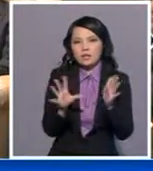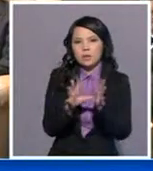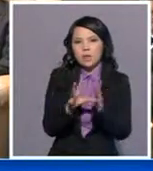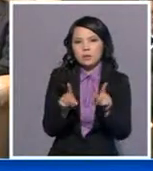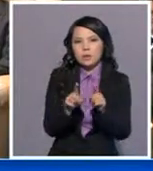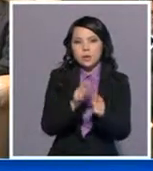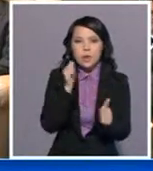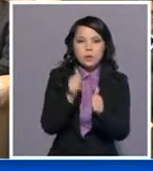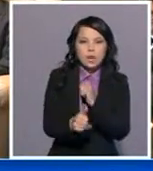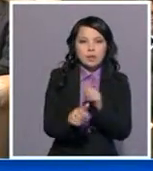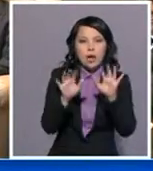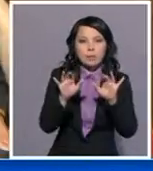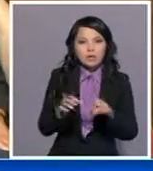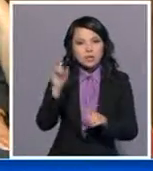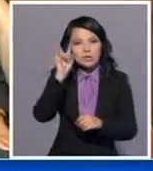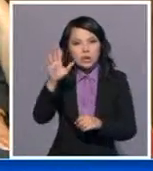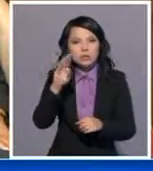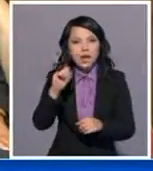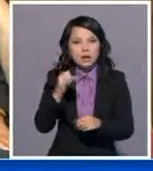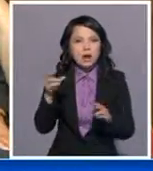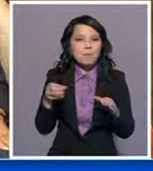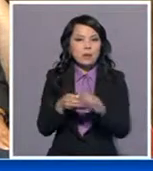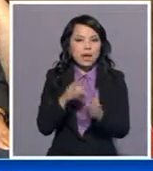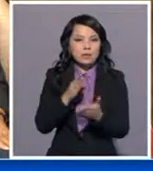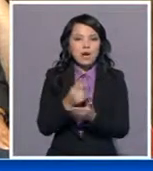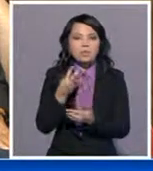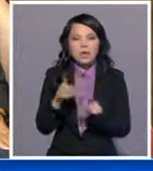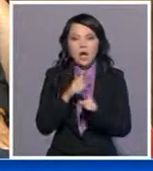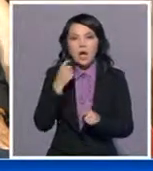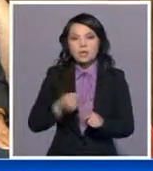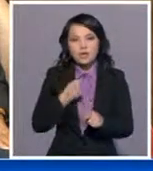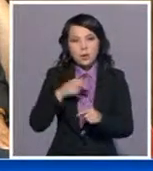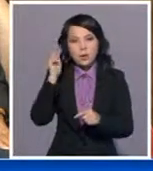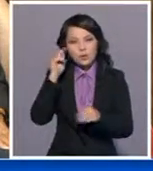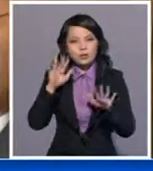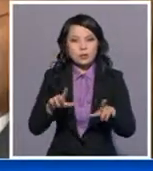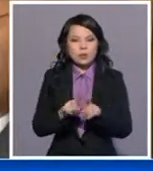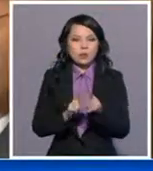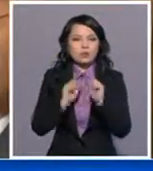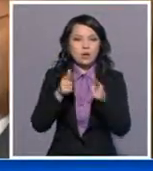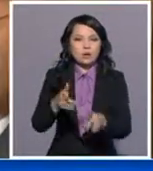әлемге озық ұшу аппараттарымен танымал Тай компаниясына, сондай-ақ бірқатар әскери училищелерге барады.